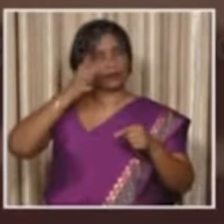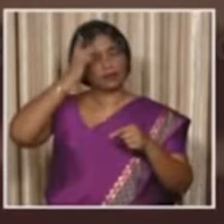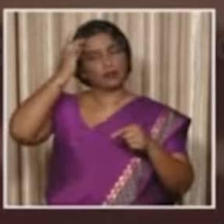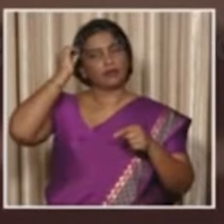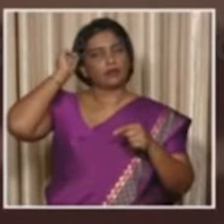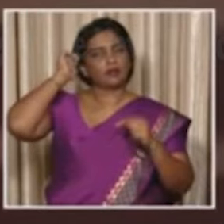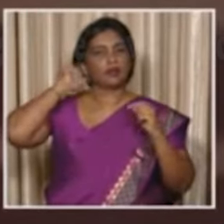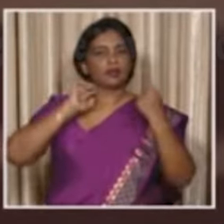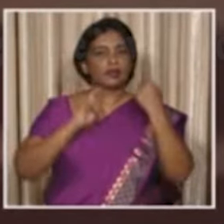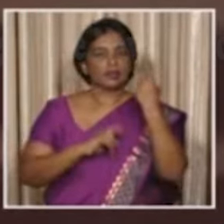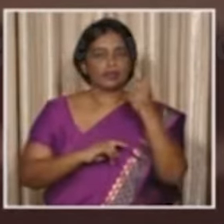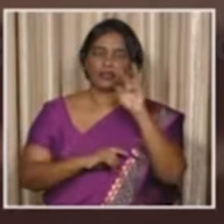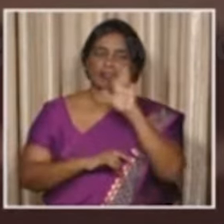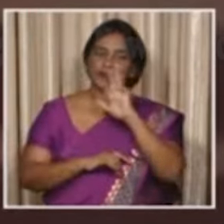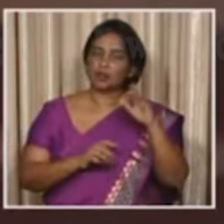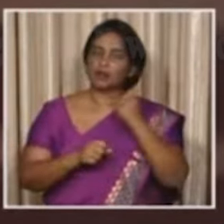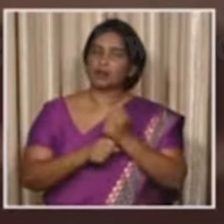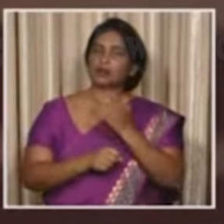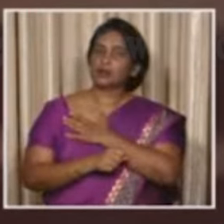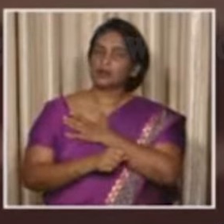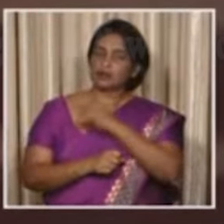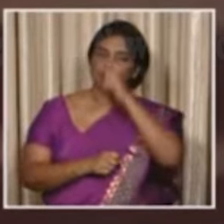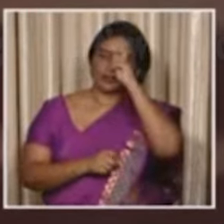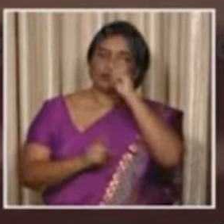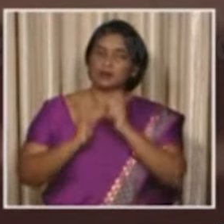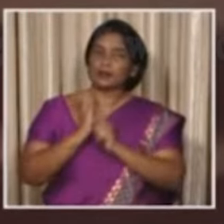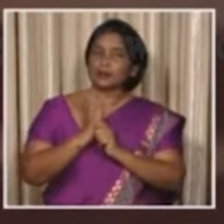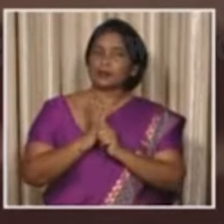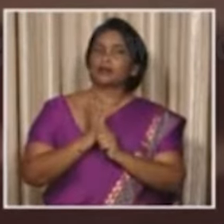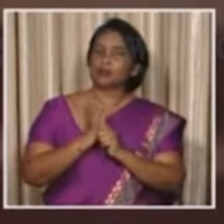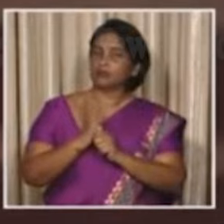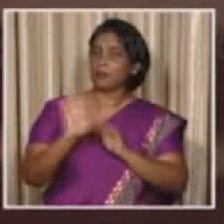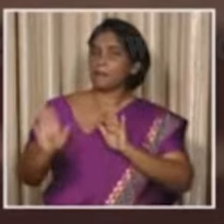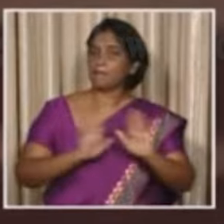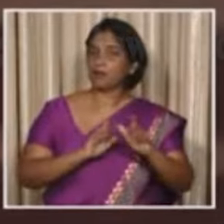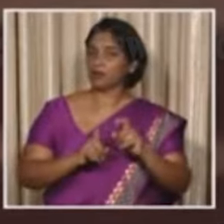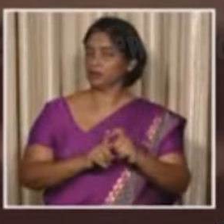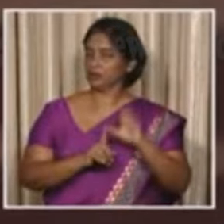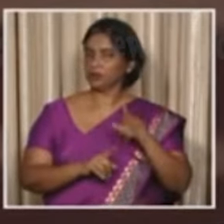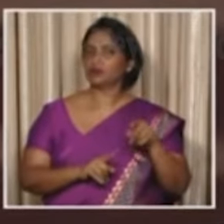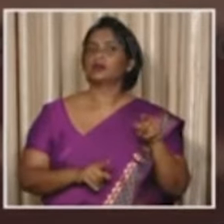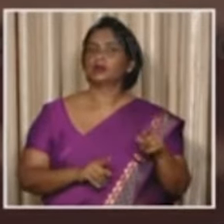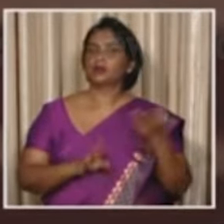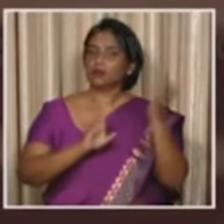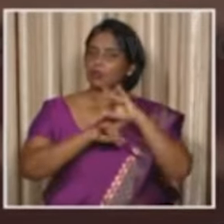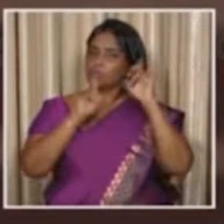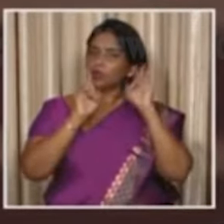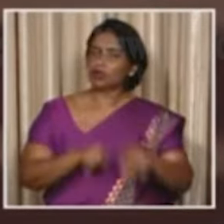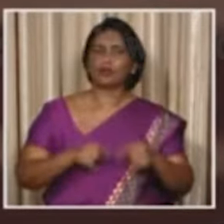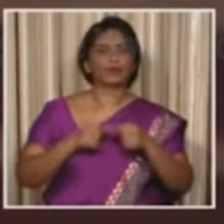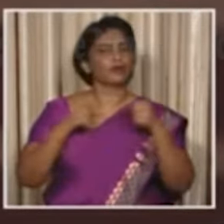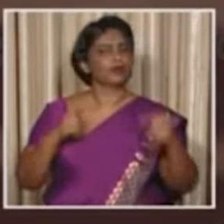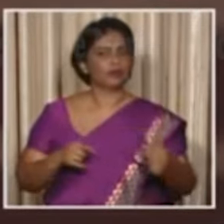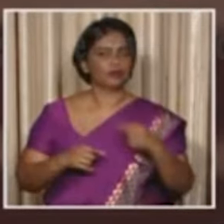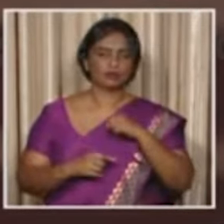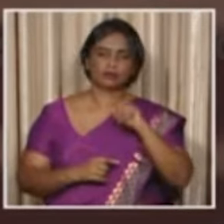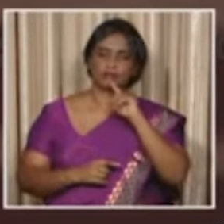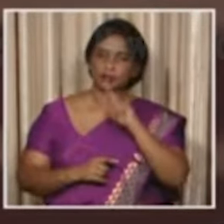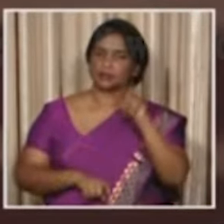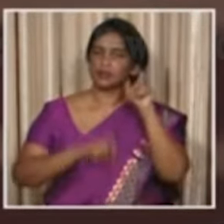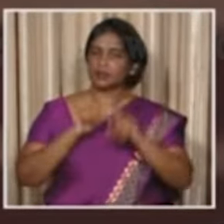වගේම 2019 ගෝඨාභය රාජපක්ෂ මහත්තයා පාතාලේ පාලනය කරන්න හදනකොට එදත් මේ විපක්ෂයේ ඉඳගෙන කතා කරපු